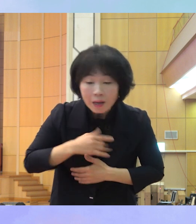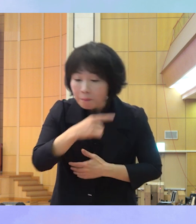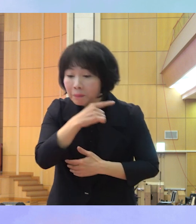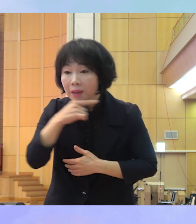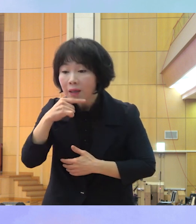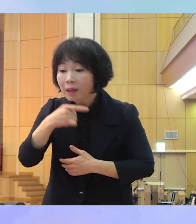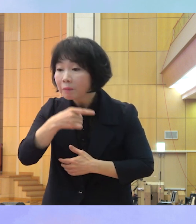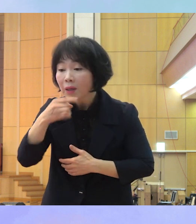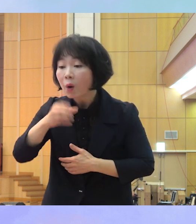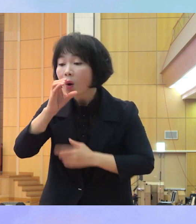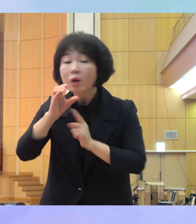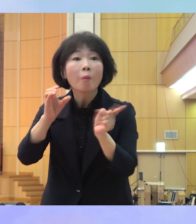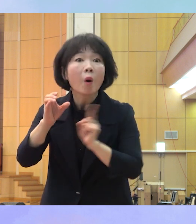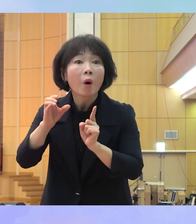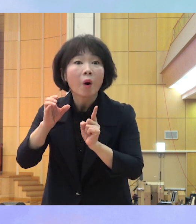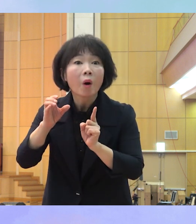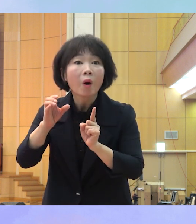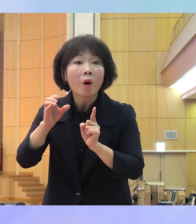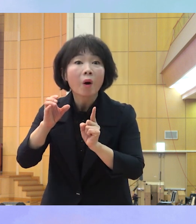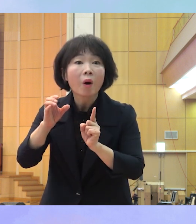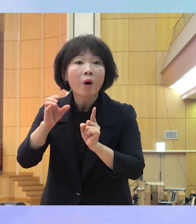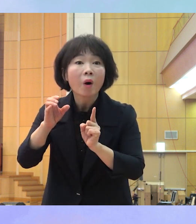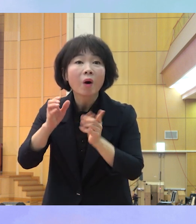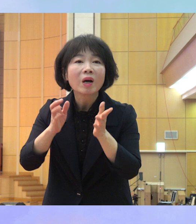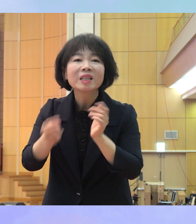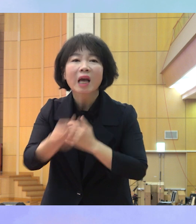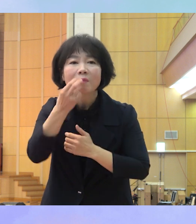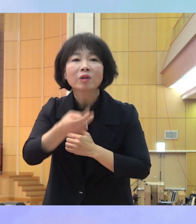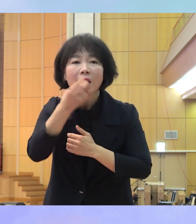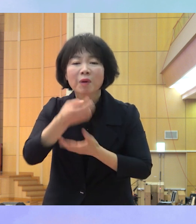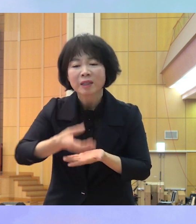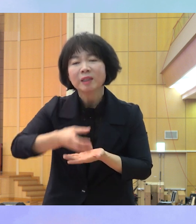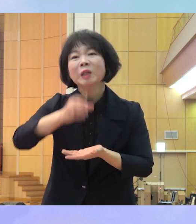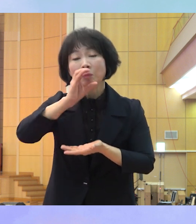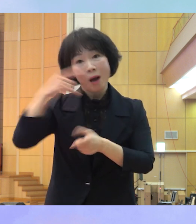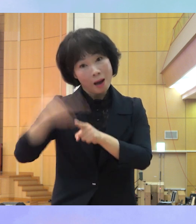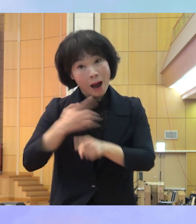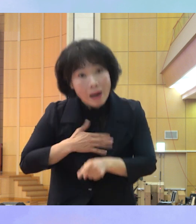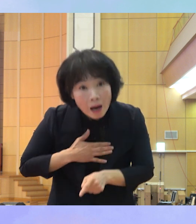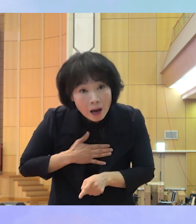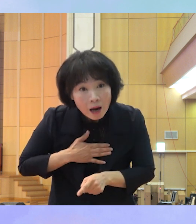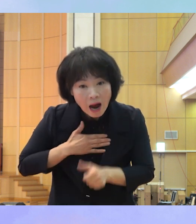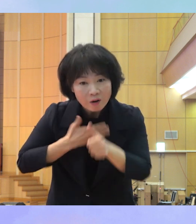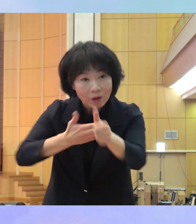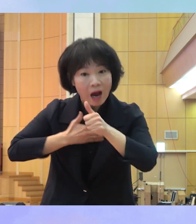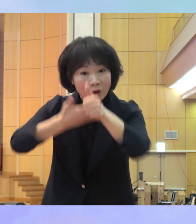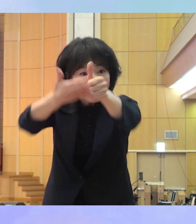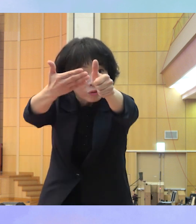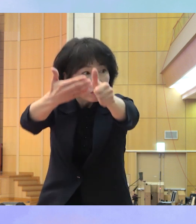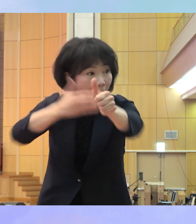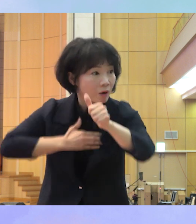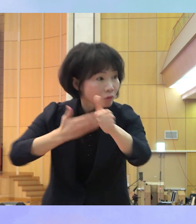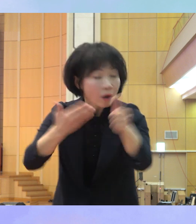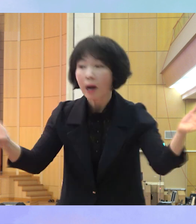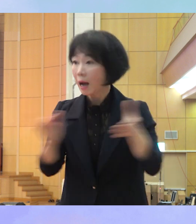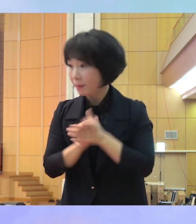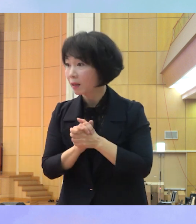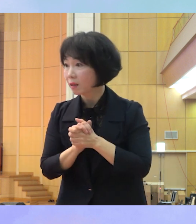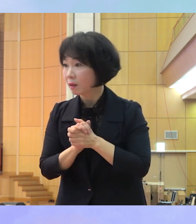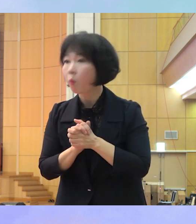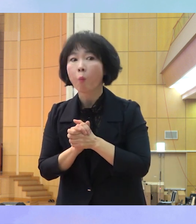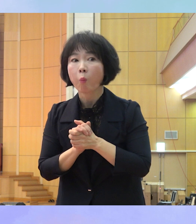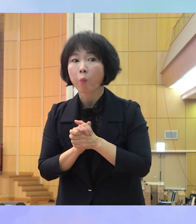음료로다. 이 떡은 생명의 양식이요 이 포도주는 생명의 음료로다. 할렐루야. 바로 그